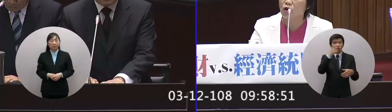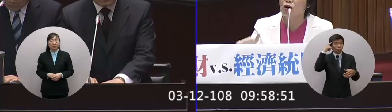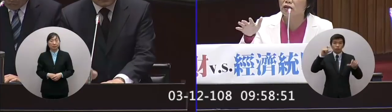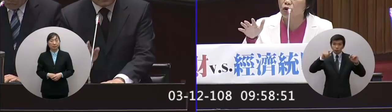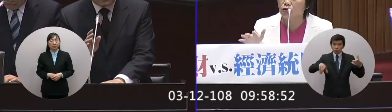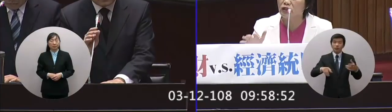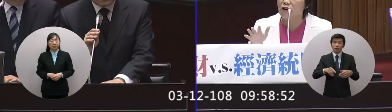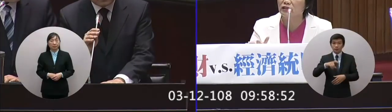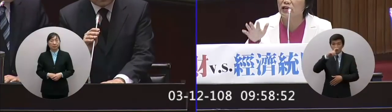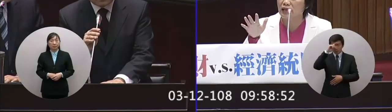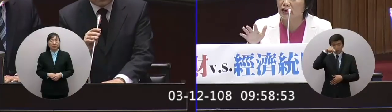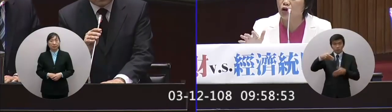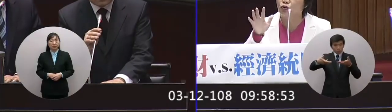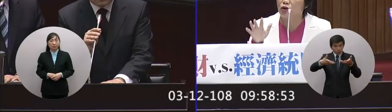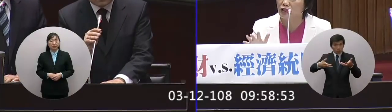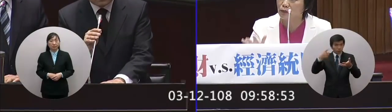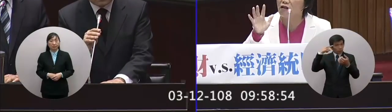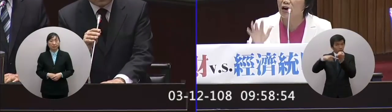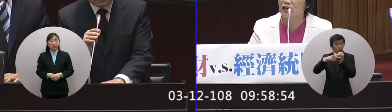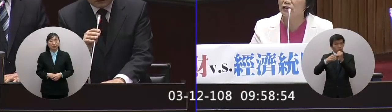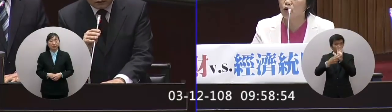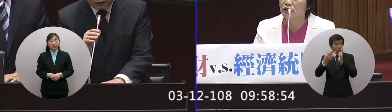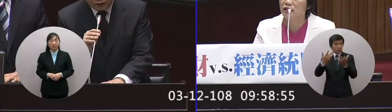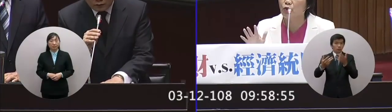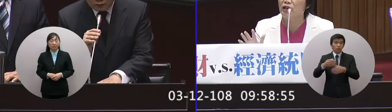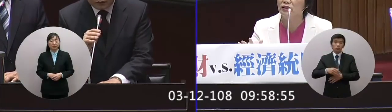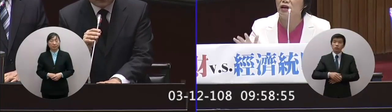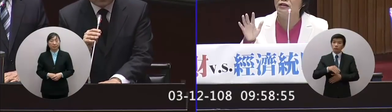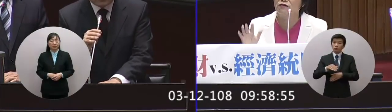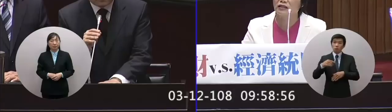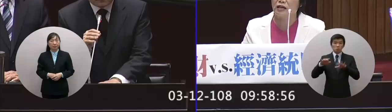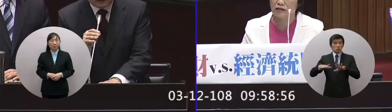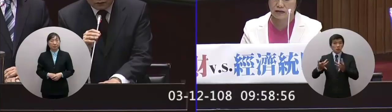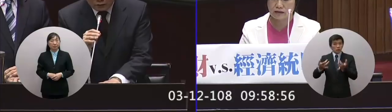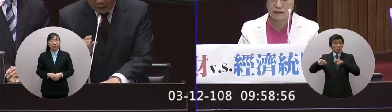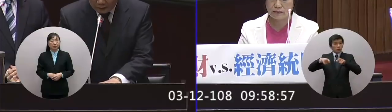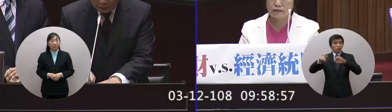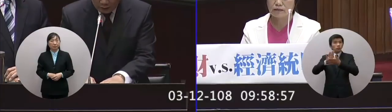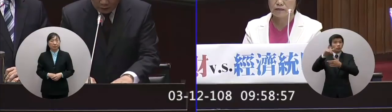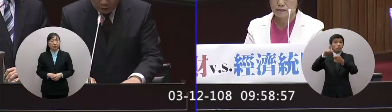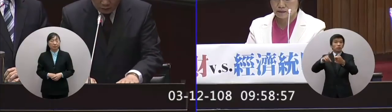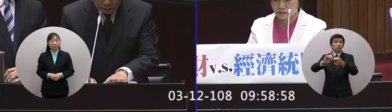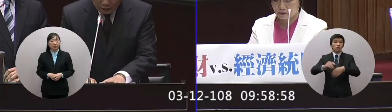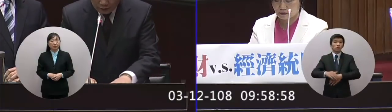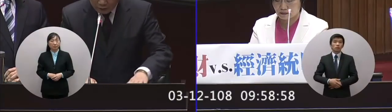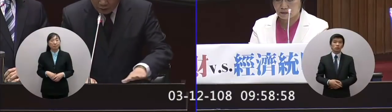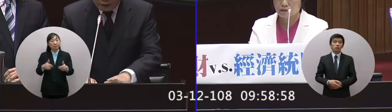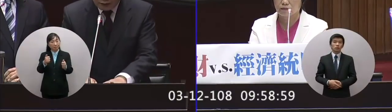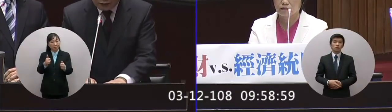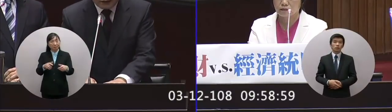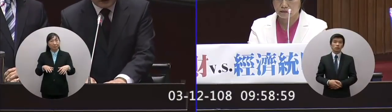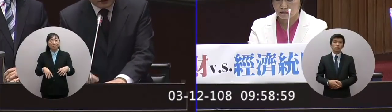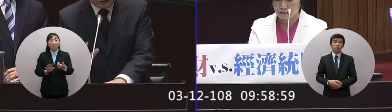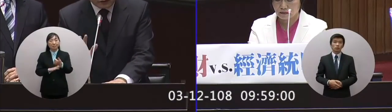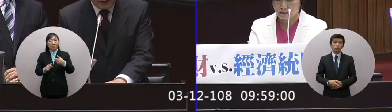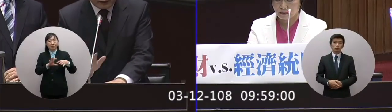部长能够从这个方向来告诉我，你怎么样发展我们现在未来的草案的方向。 我想，谢谢委员的关